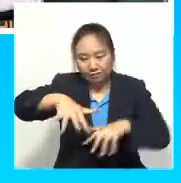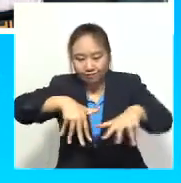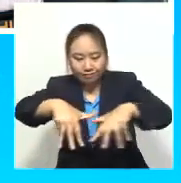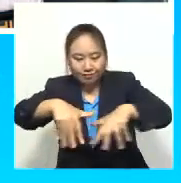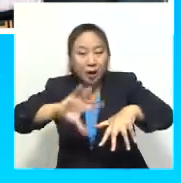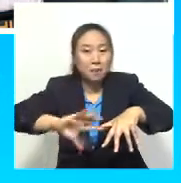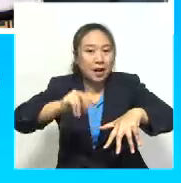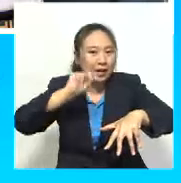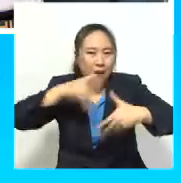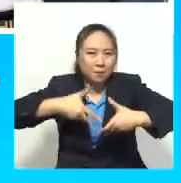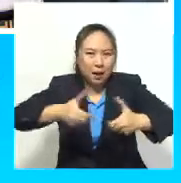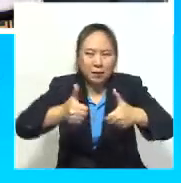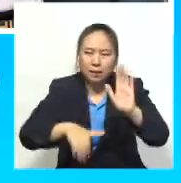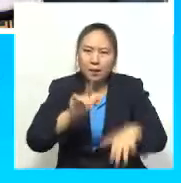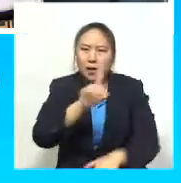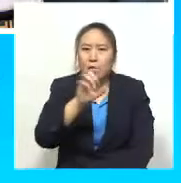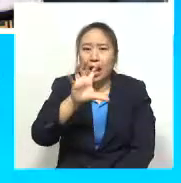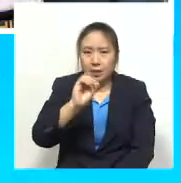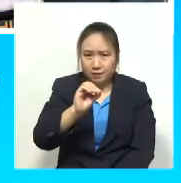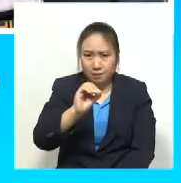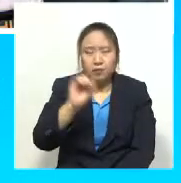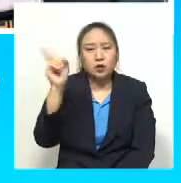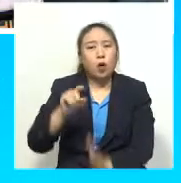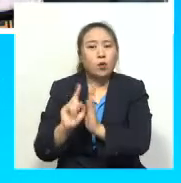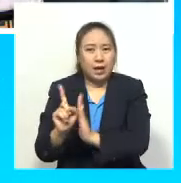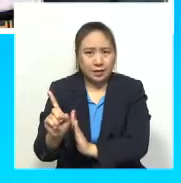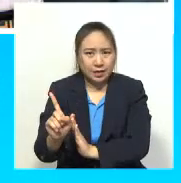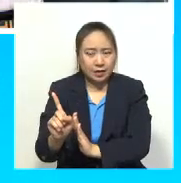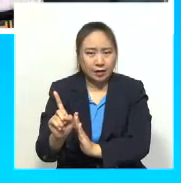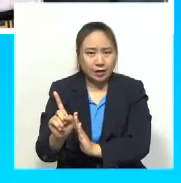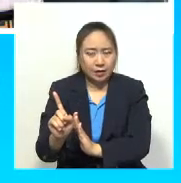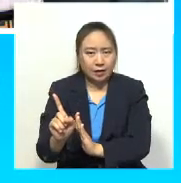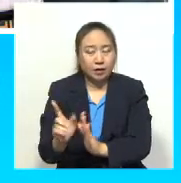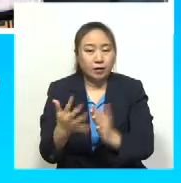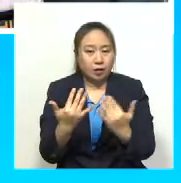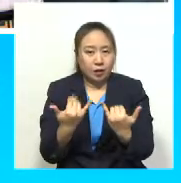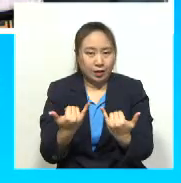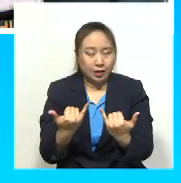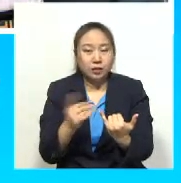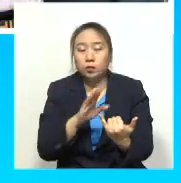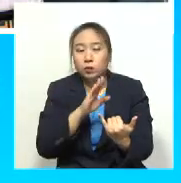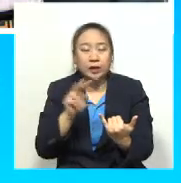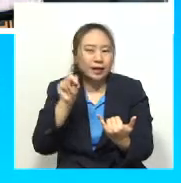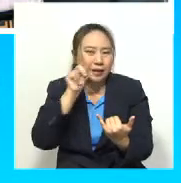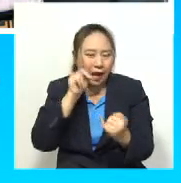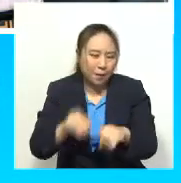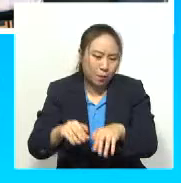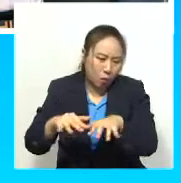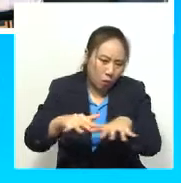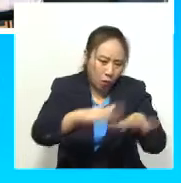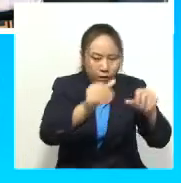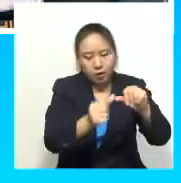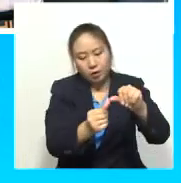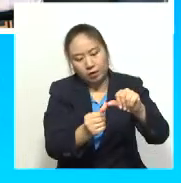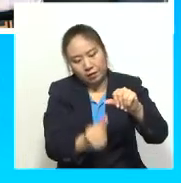ะรับน้ำได้ประมาณ150ลูกบาศก์เมตรต่อนาทีตรงนี้นะครับก็จะมีน้ำท่วมล้นตลิ่งประมาณ 20-30